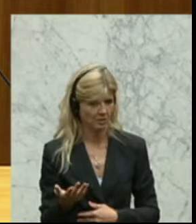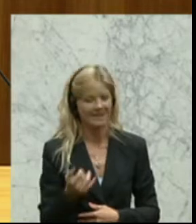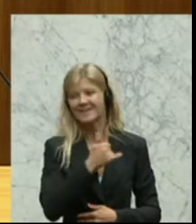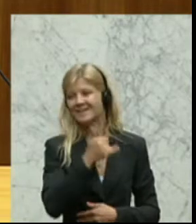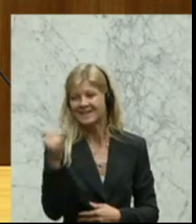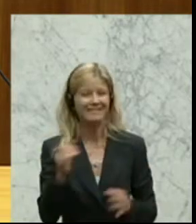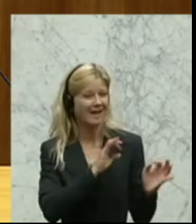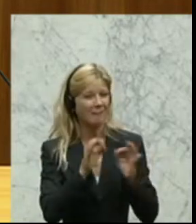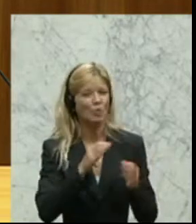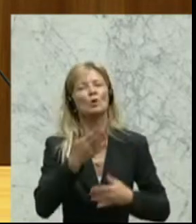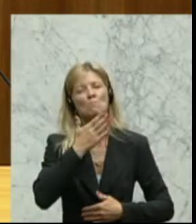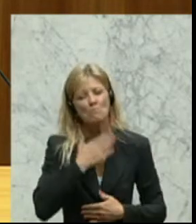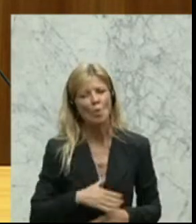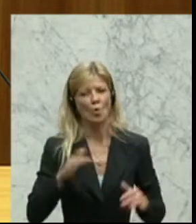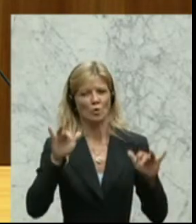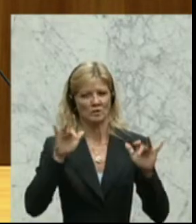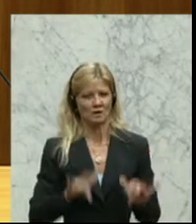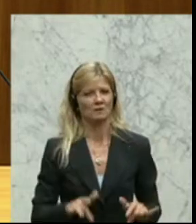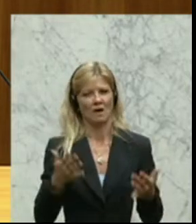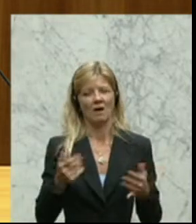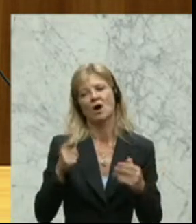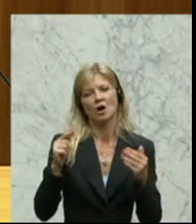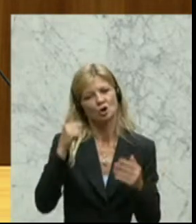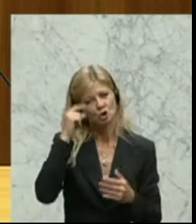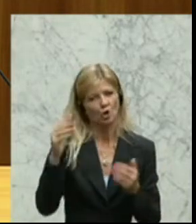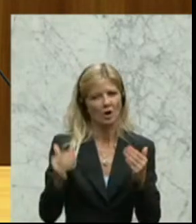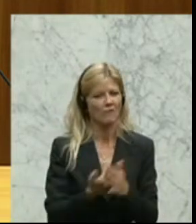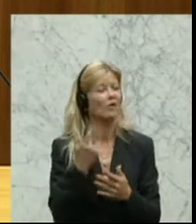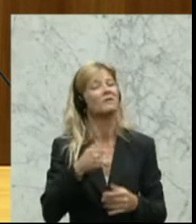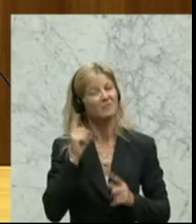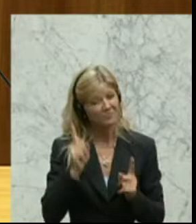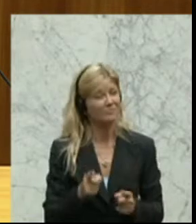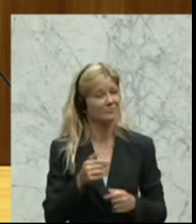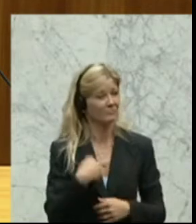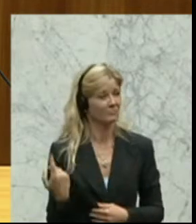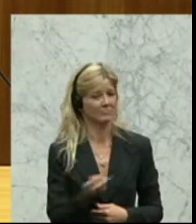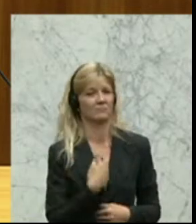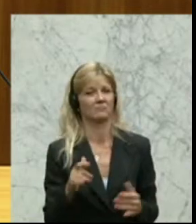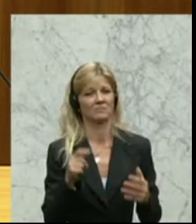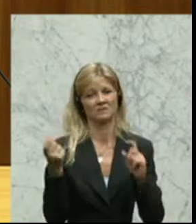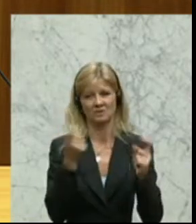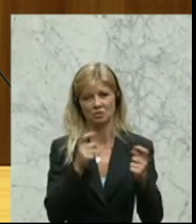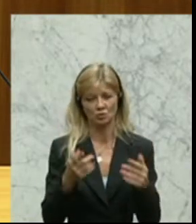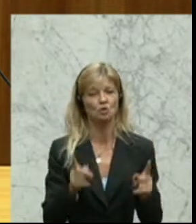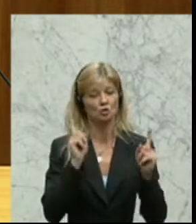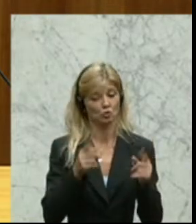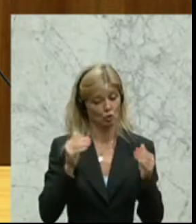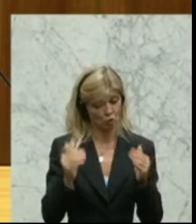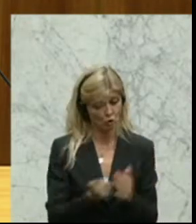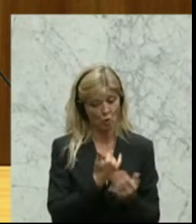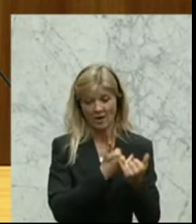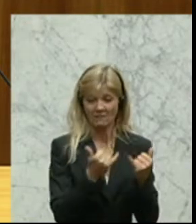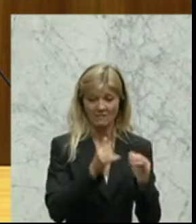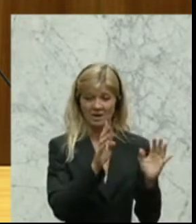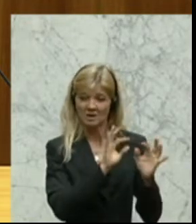Steuerreform, diskutieren wir sie. Schaffen wir eine Neukodifizierung des Ertragssteuerrechts und machen das